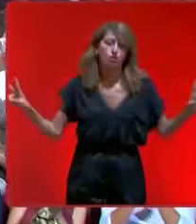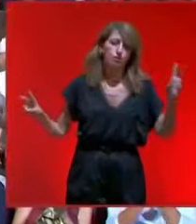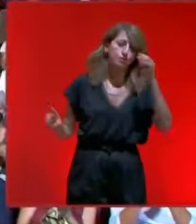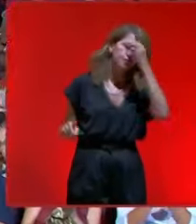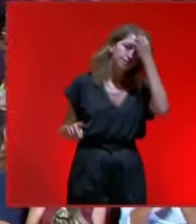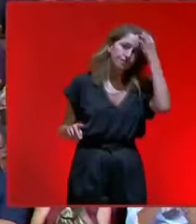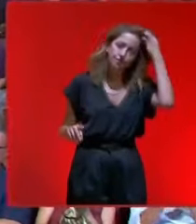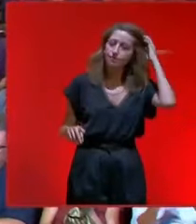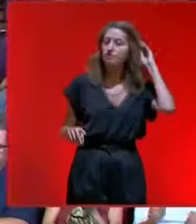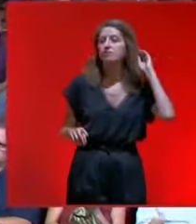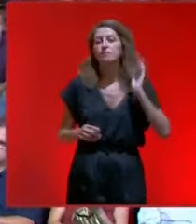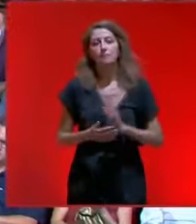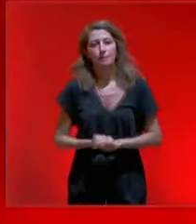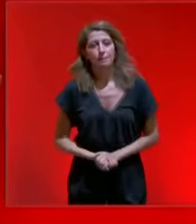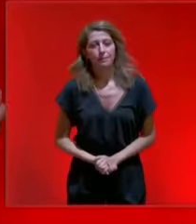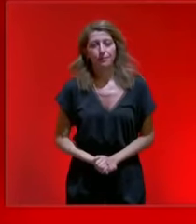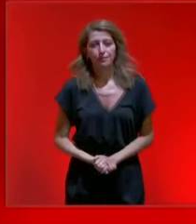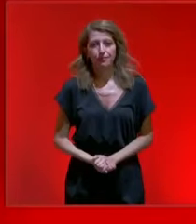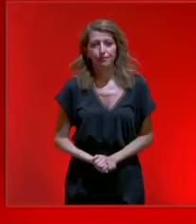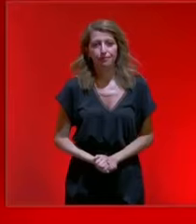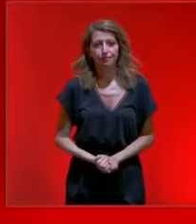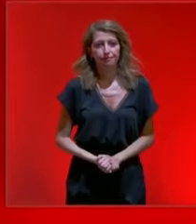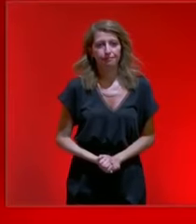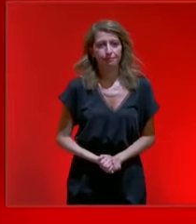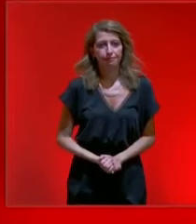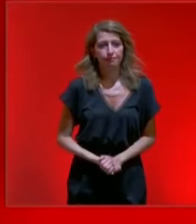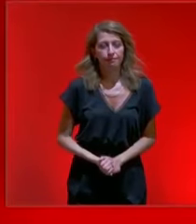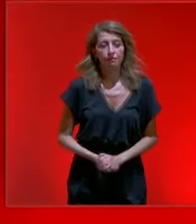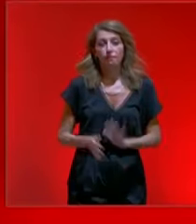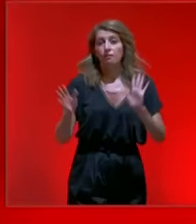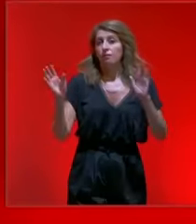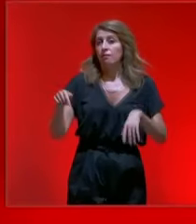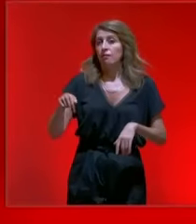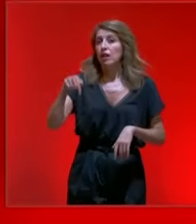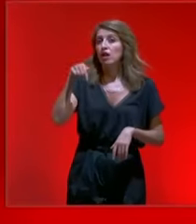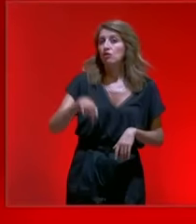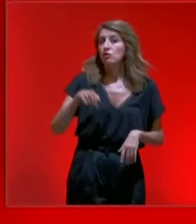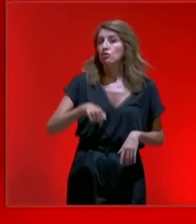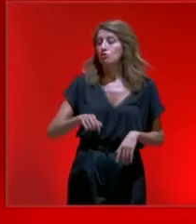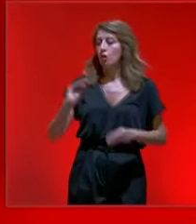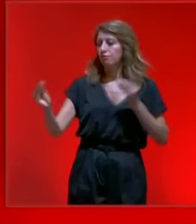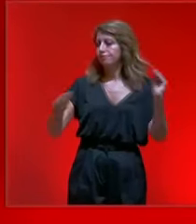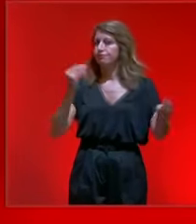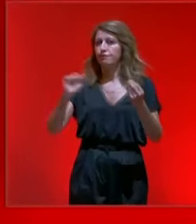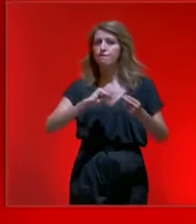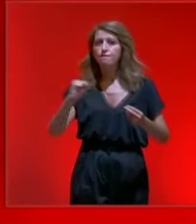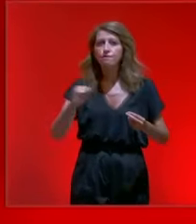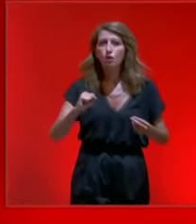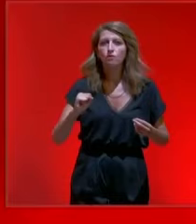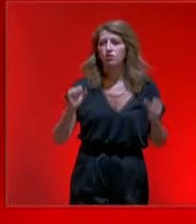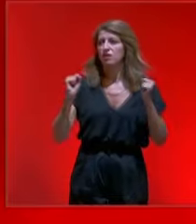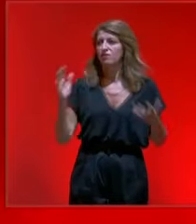Όπως είναι ξεκάθαρο ότι αναφύεται και μια νέα διαιρετική τομή που από τη μία βρίσκεται ο φόβος, η ανασφάλεια, τα κοινωνικά στερεότυπα του